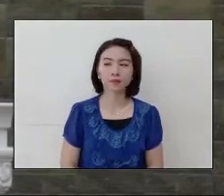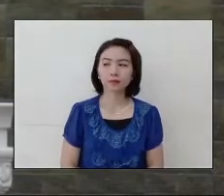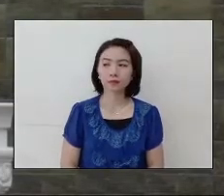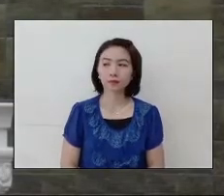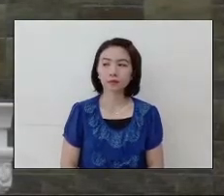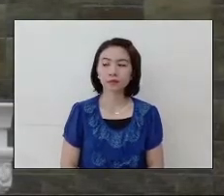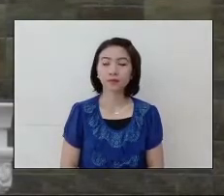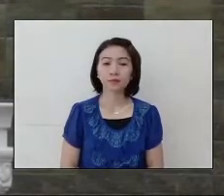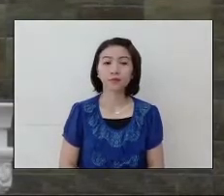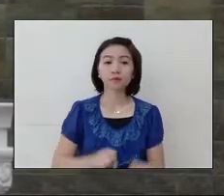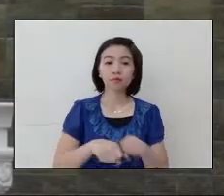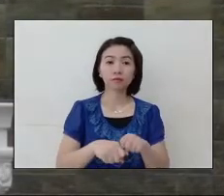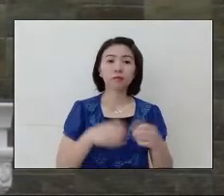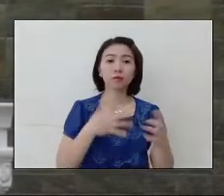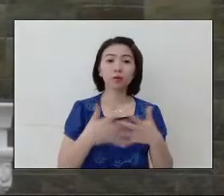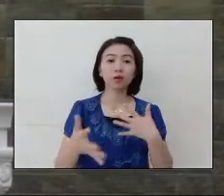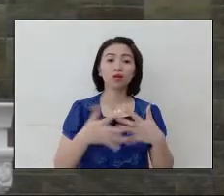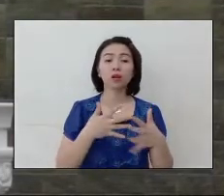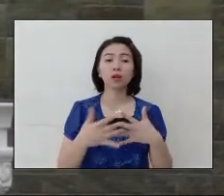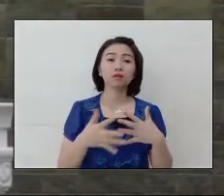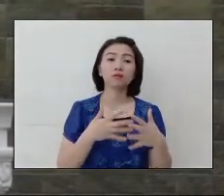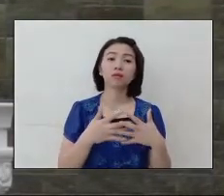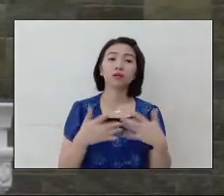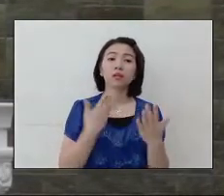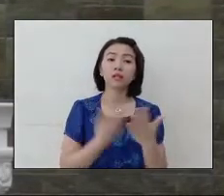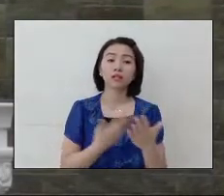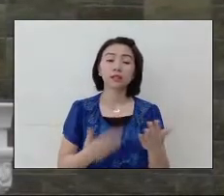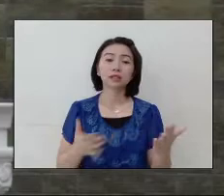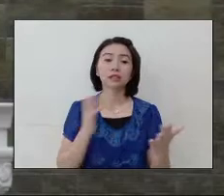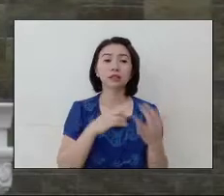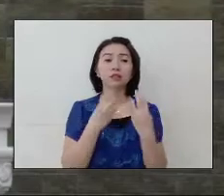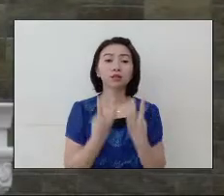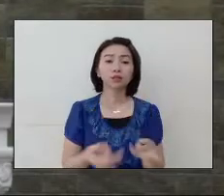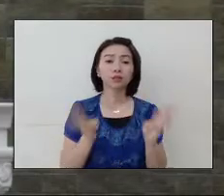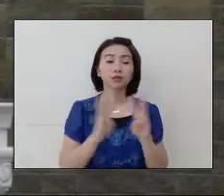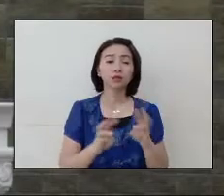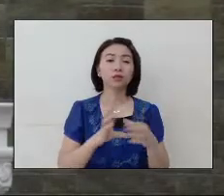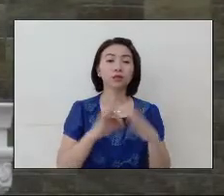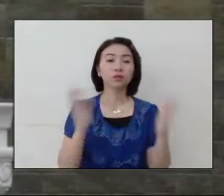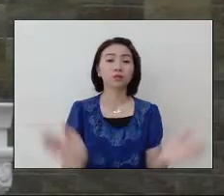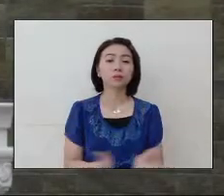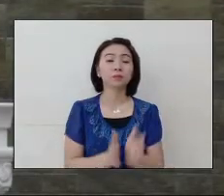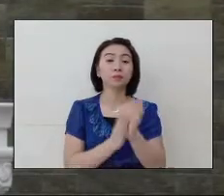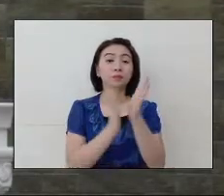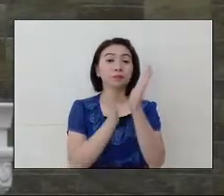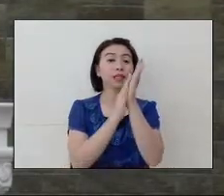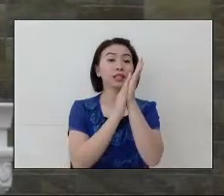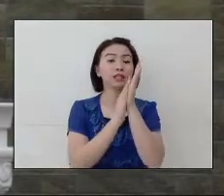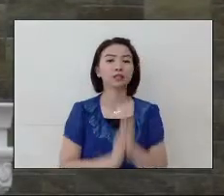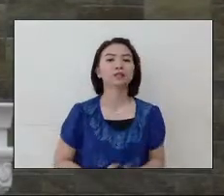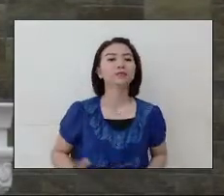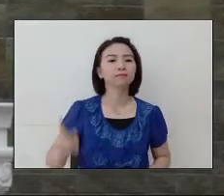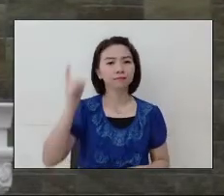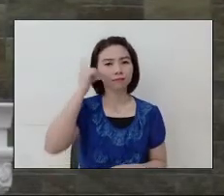whatsoever things that is worthy of praise. All right,